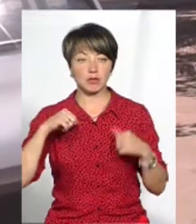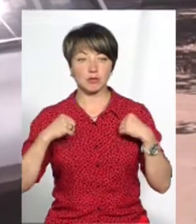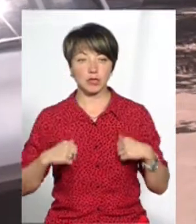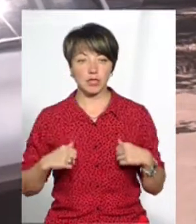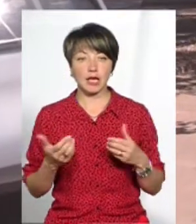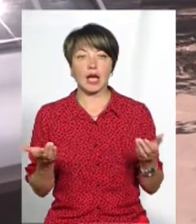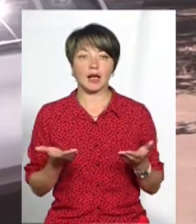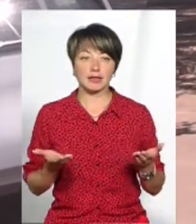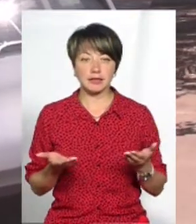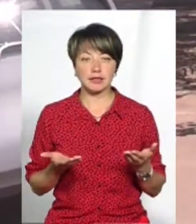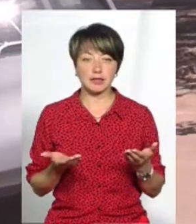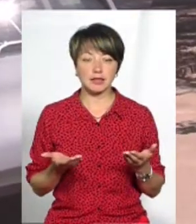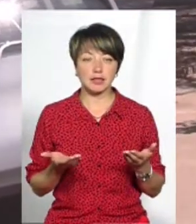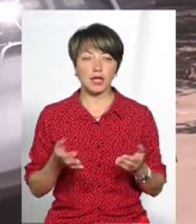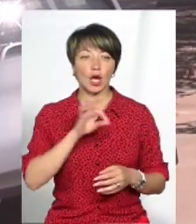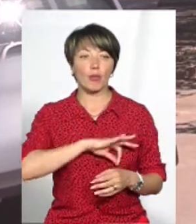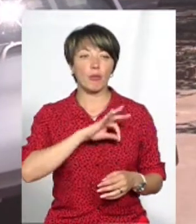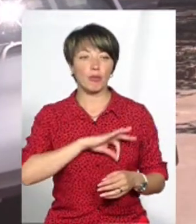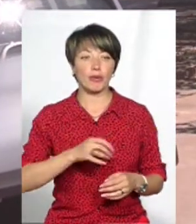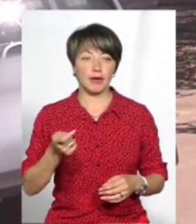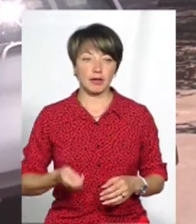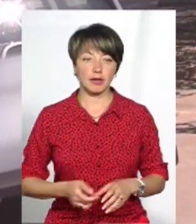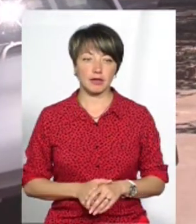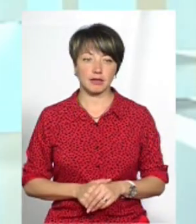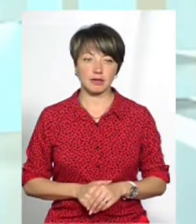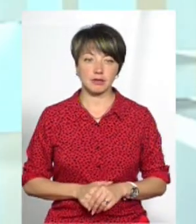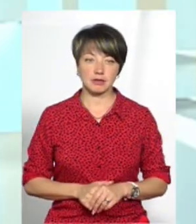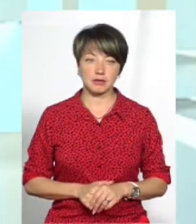мала якісь льготи.